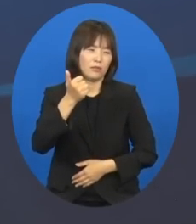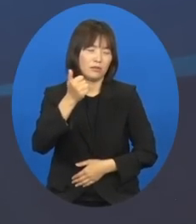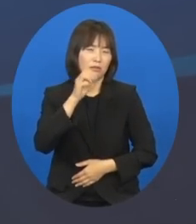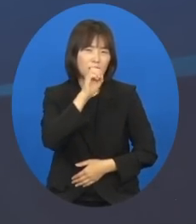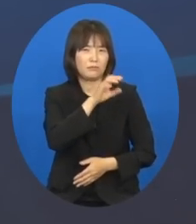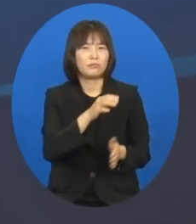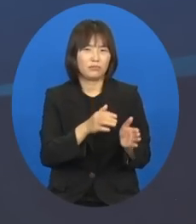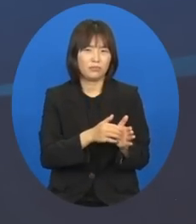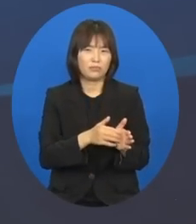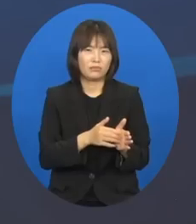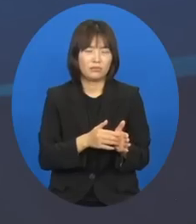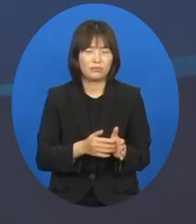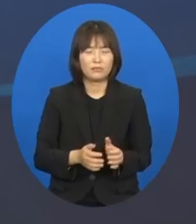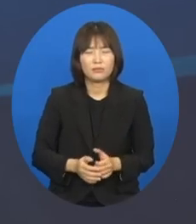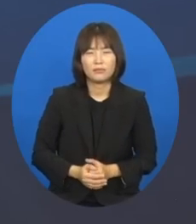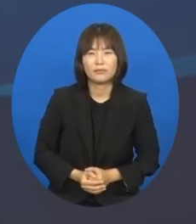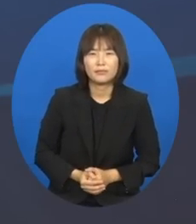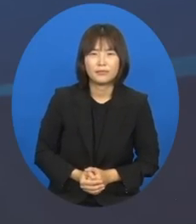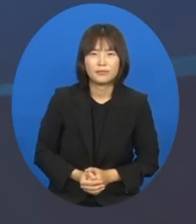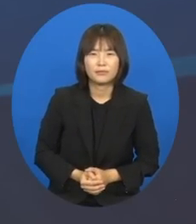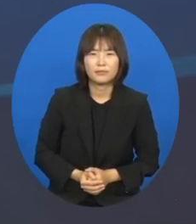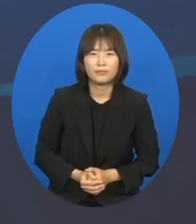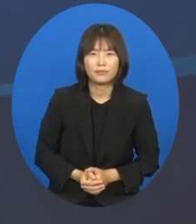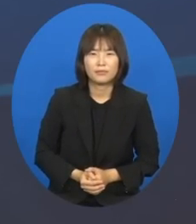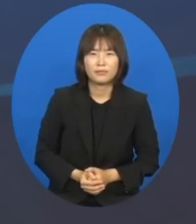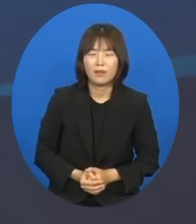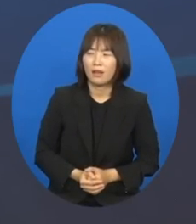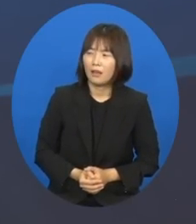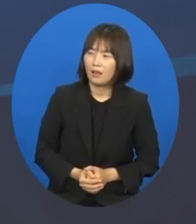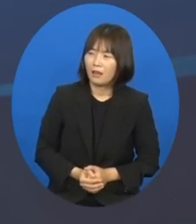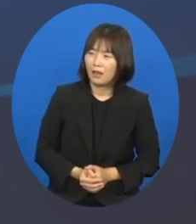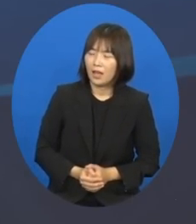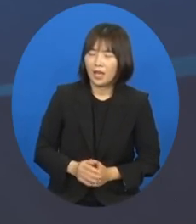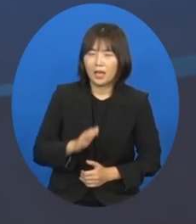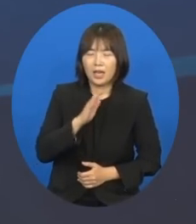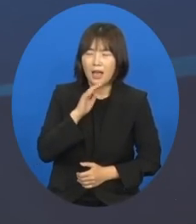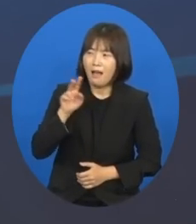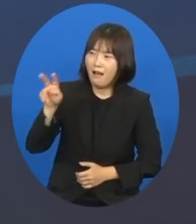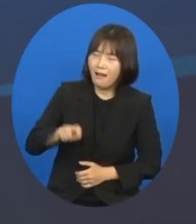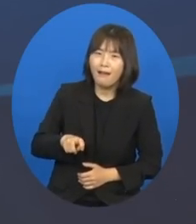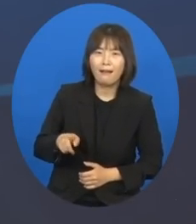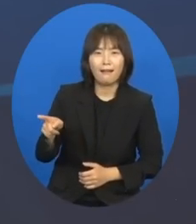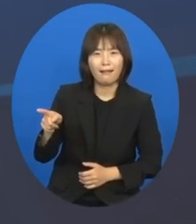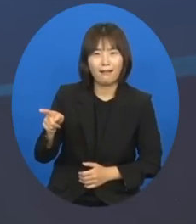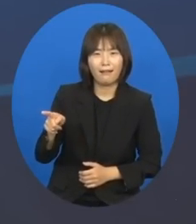얘기를 하는 야 얼마나 괘씸하던지